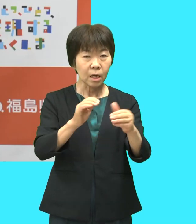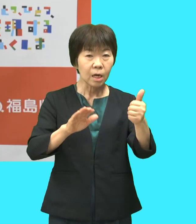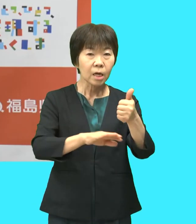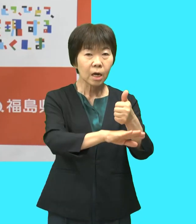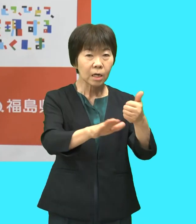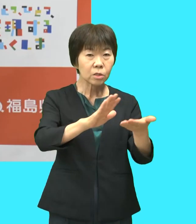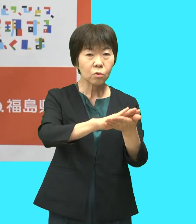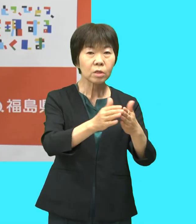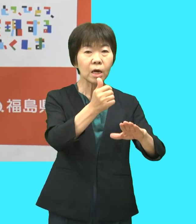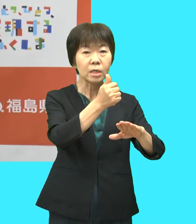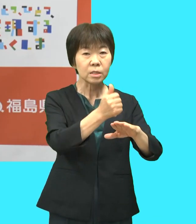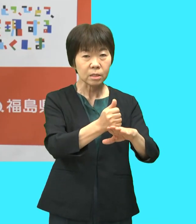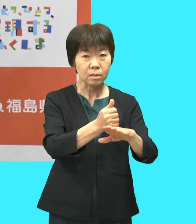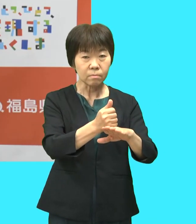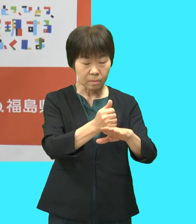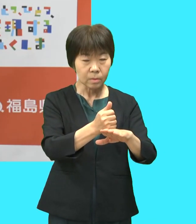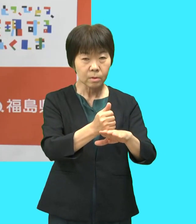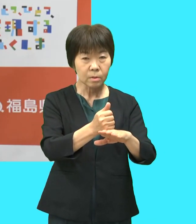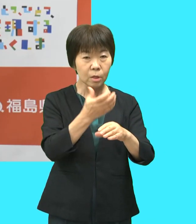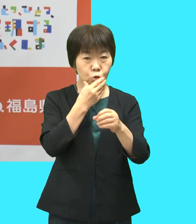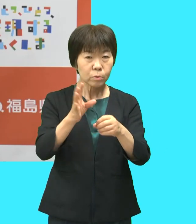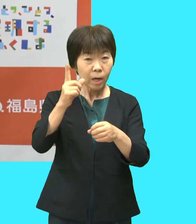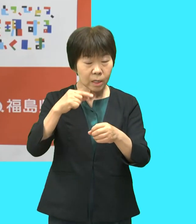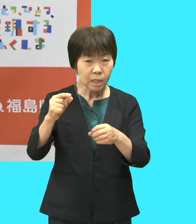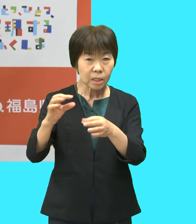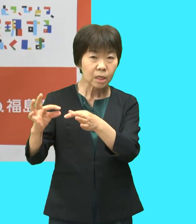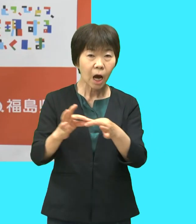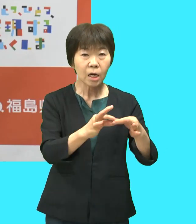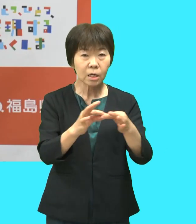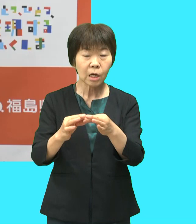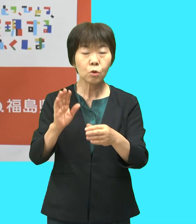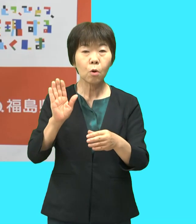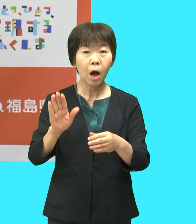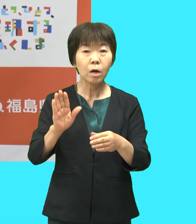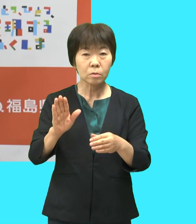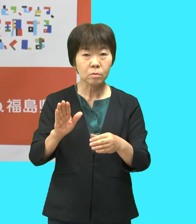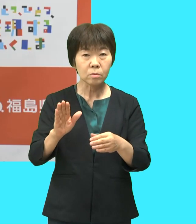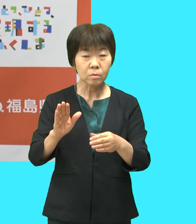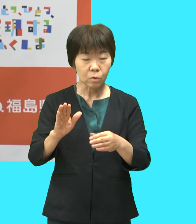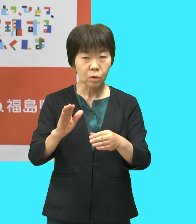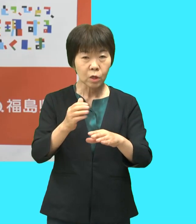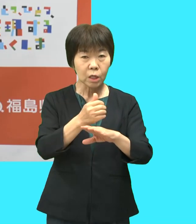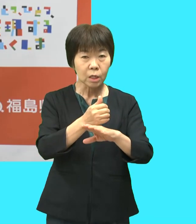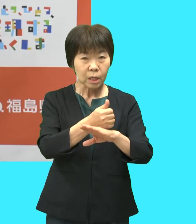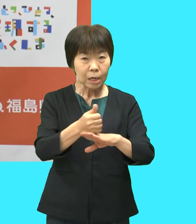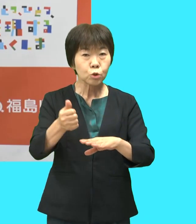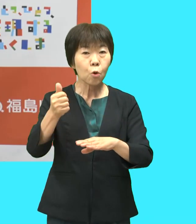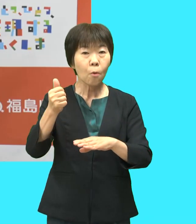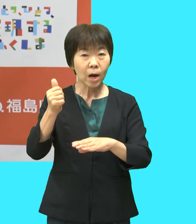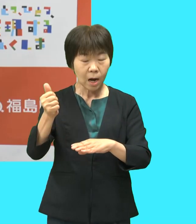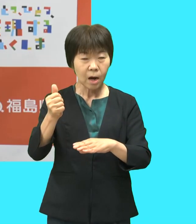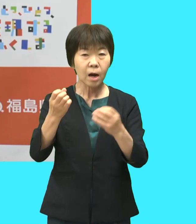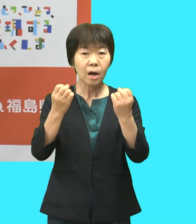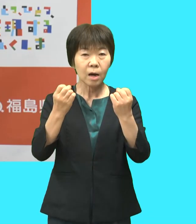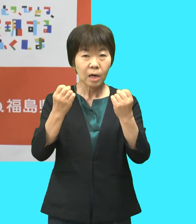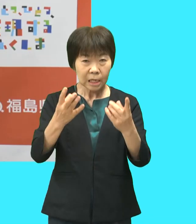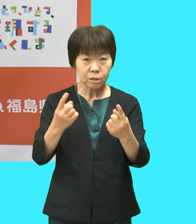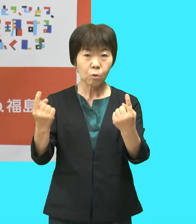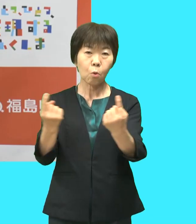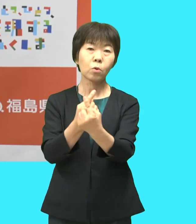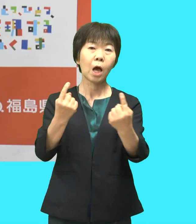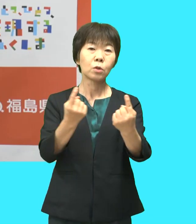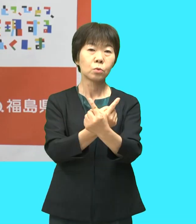など福島県にも直接密接に関わる主要閣僚が新しく交代を